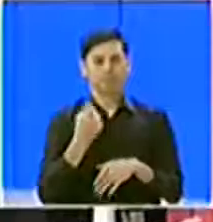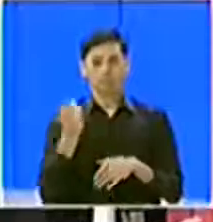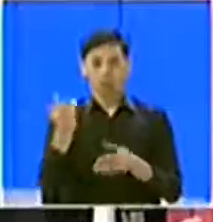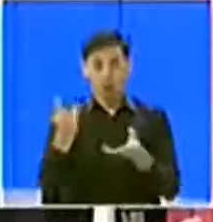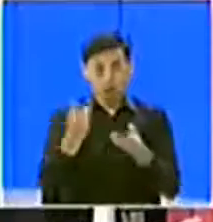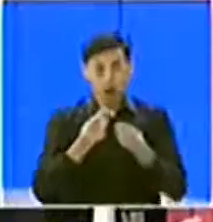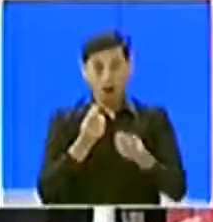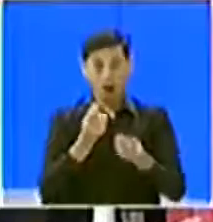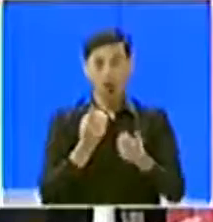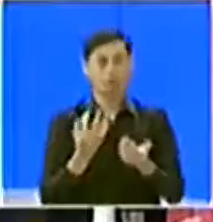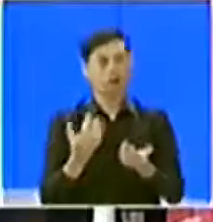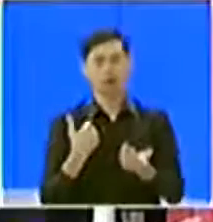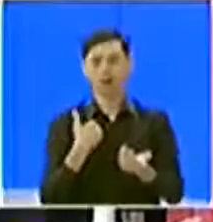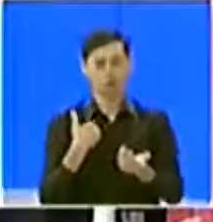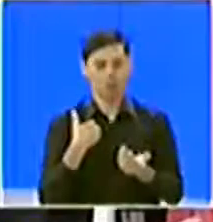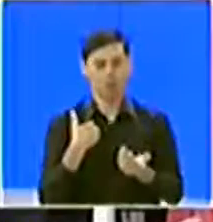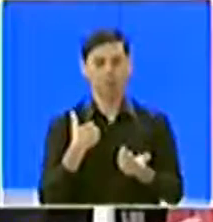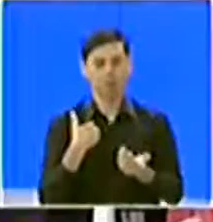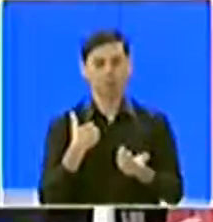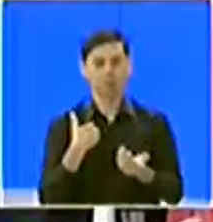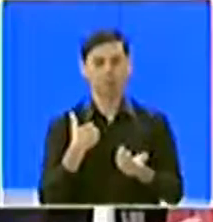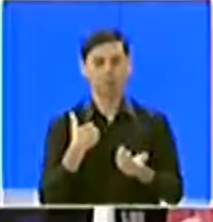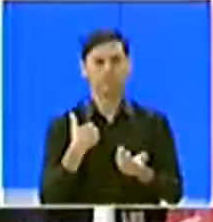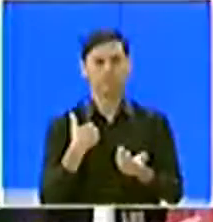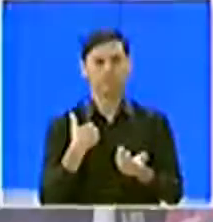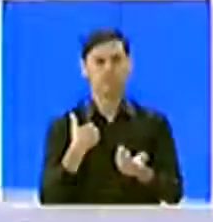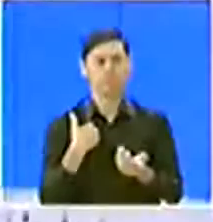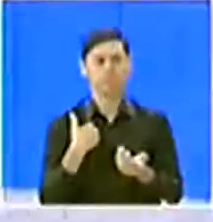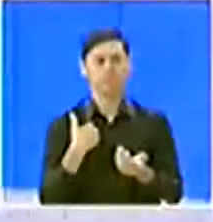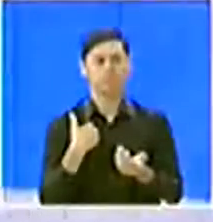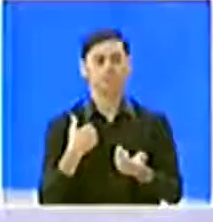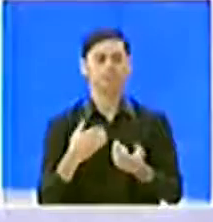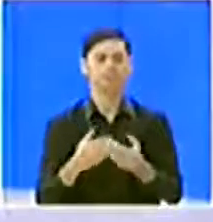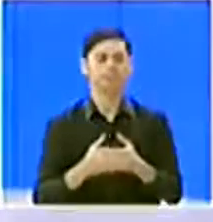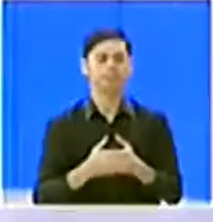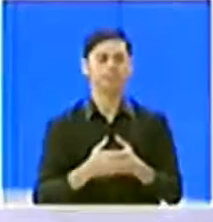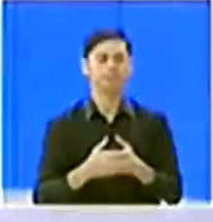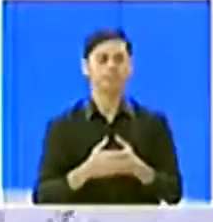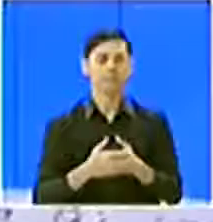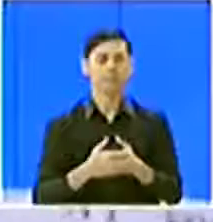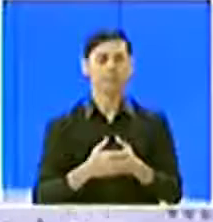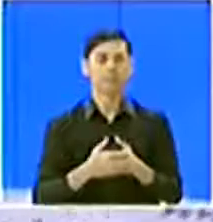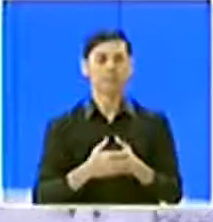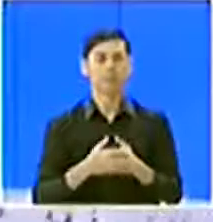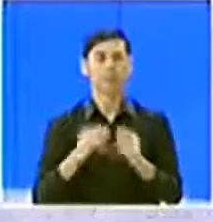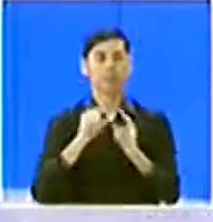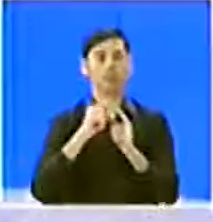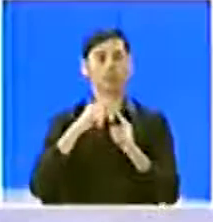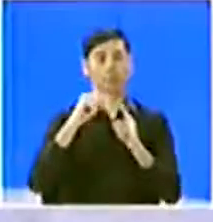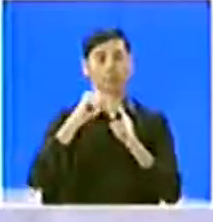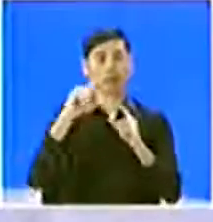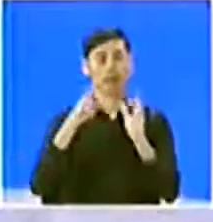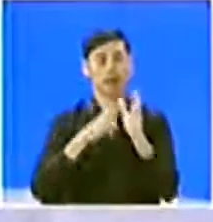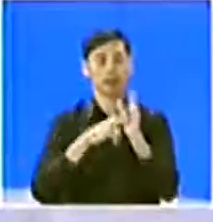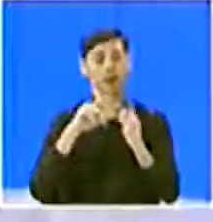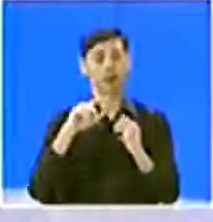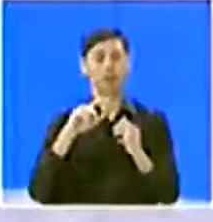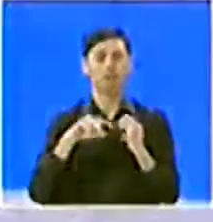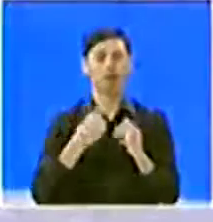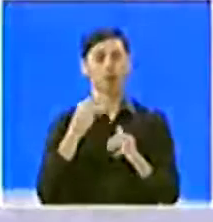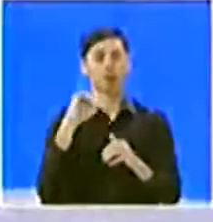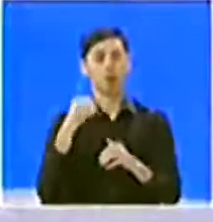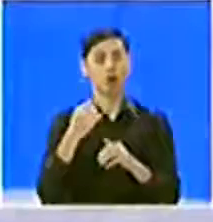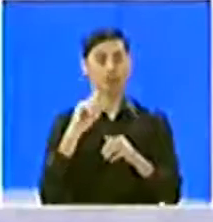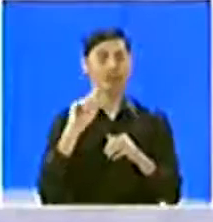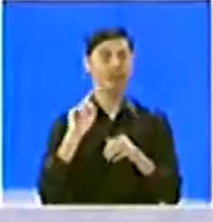Nggak pengen minta dikurangin aja kalau bisa. Gitu ya? PT PLN mulai 1 Januari 2017